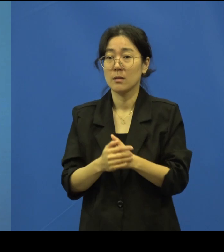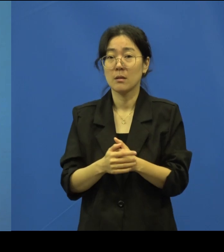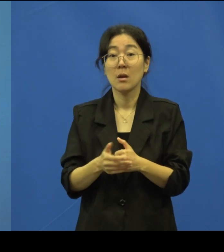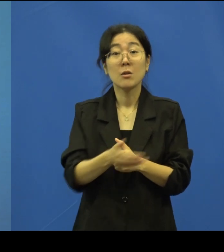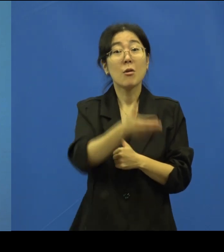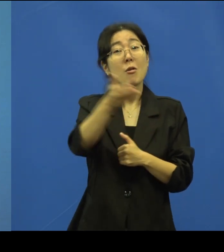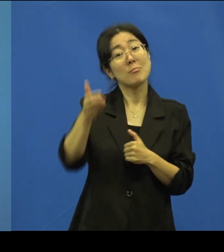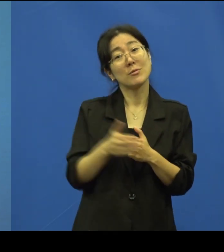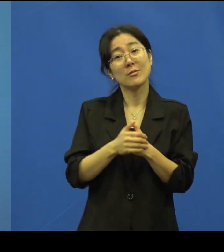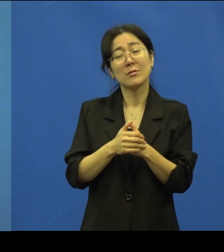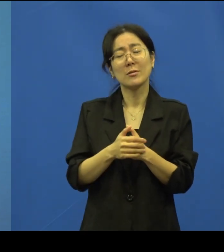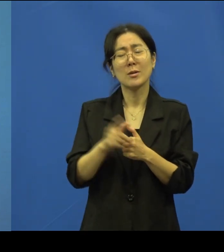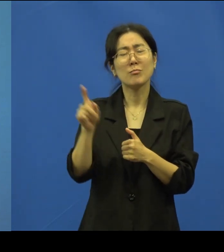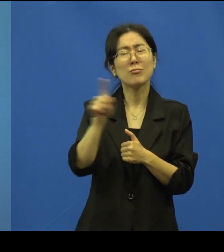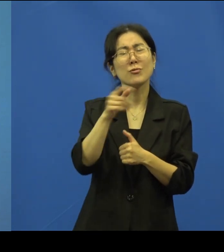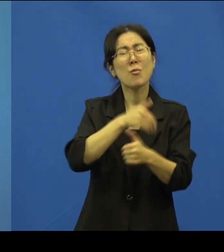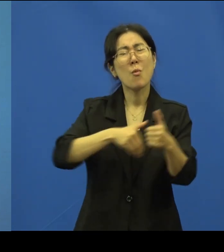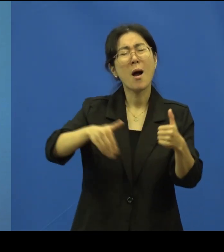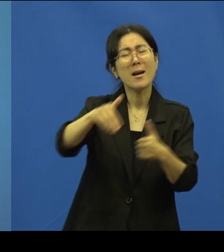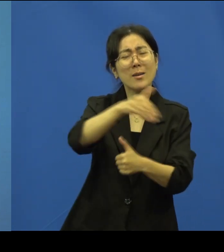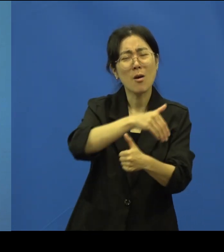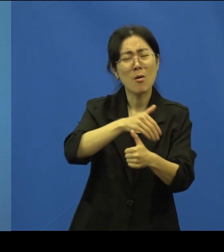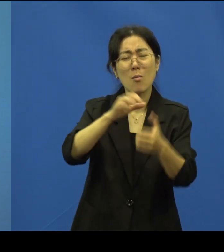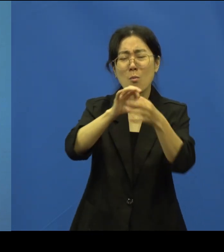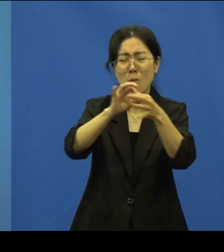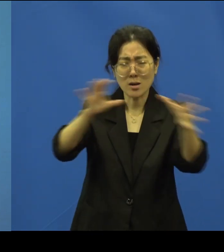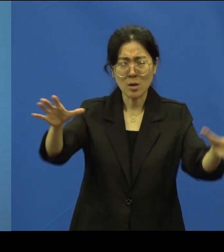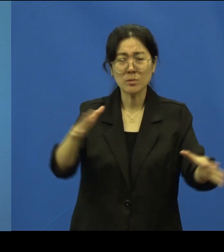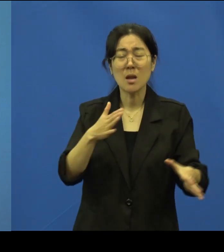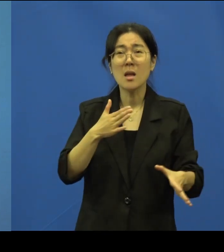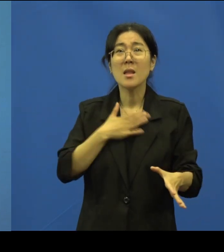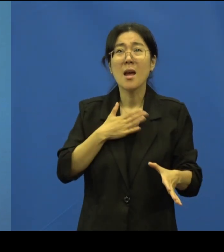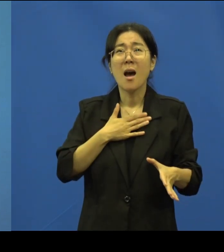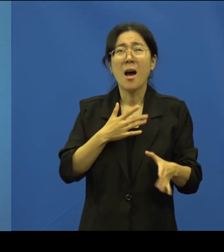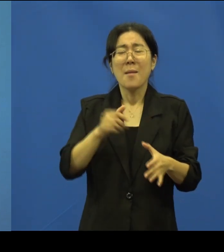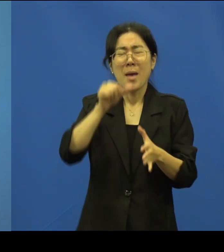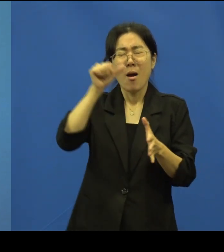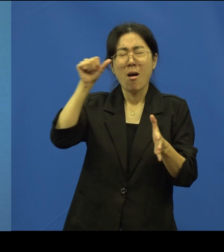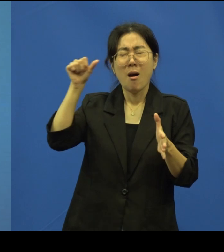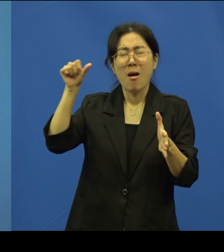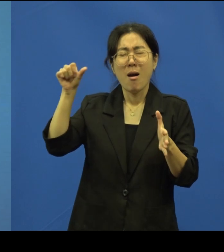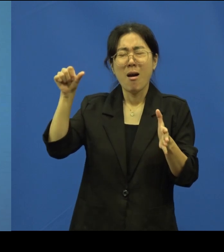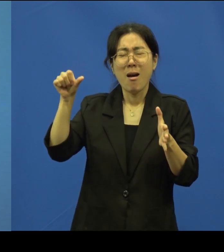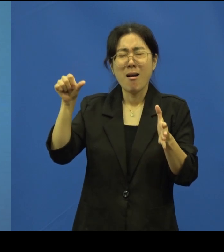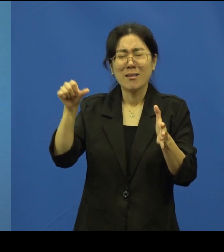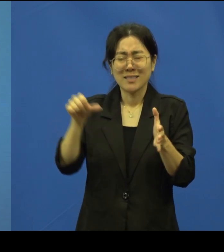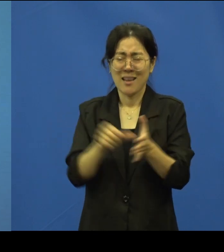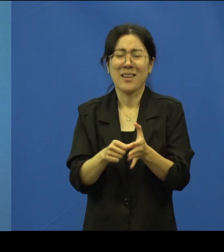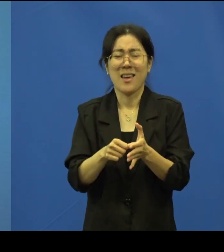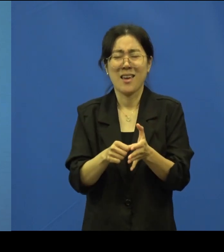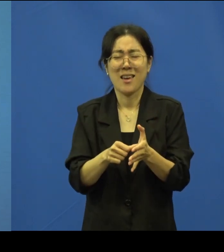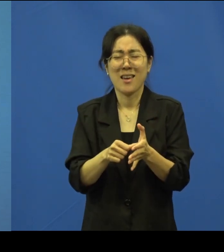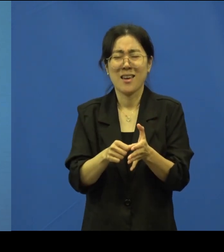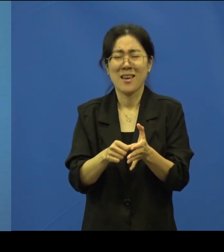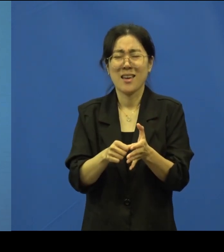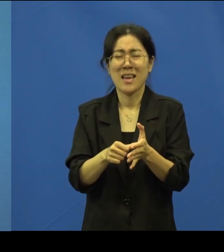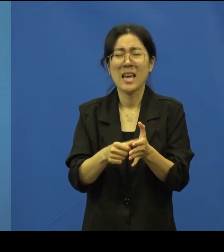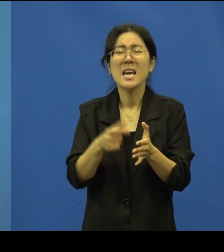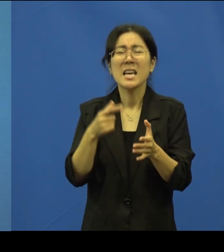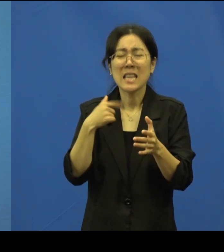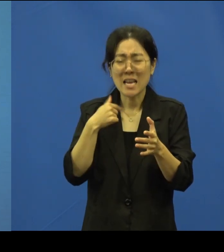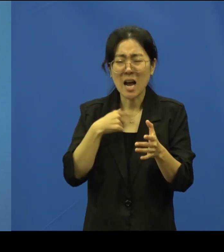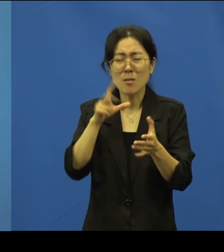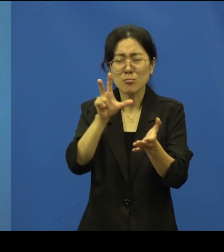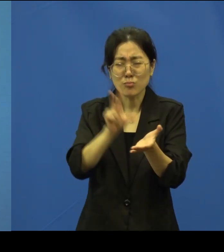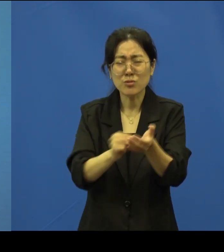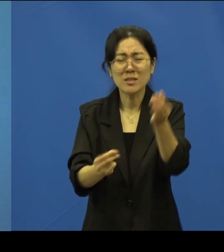경우에도 전심으로 여호와 하나님만 찾고 여러분이 평생 기도하기를 계속할 때